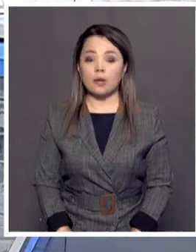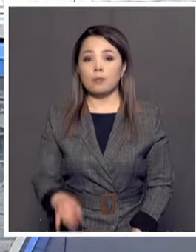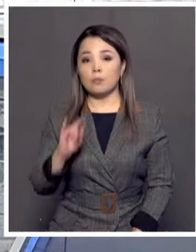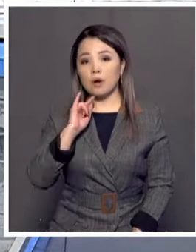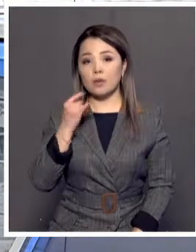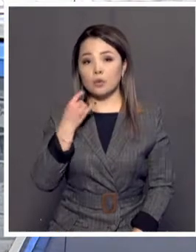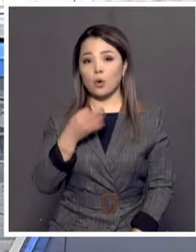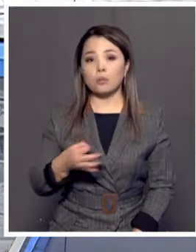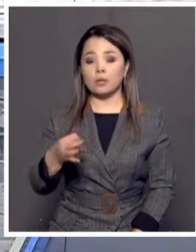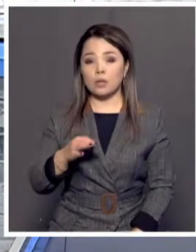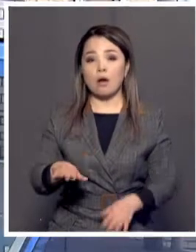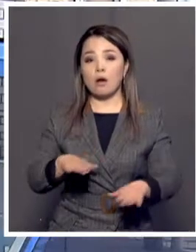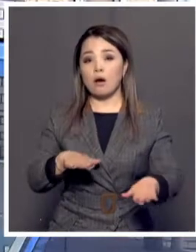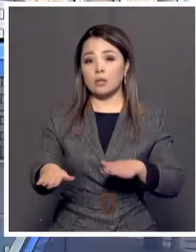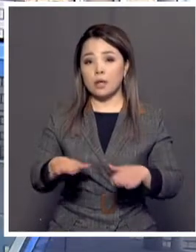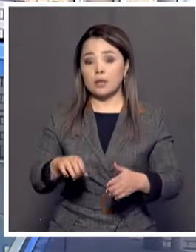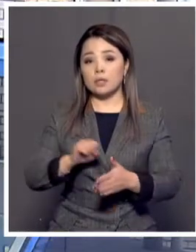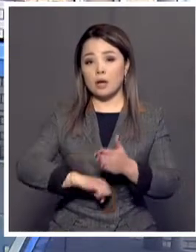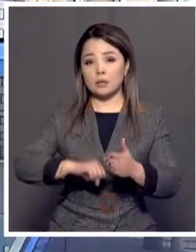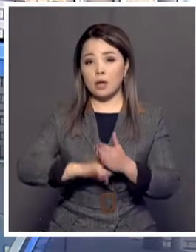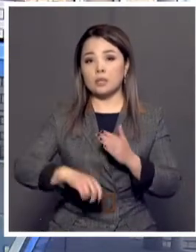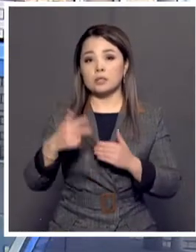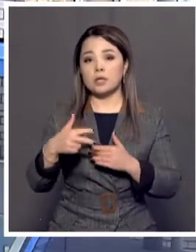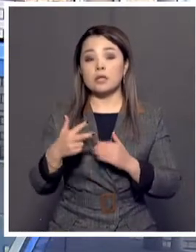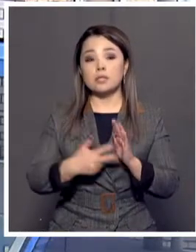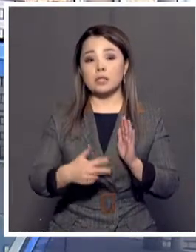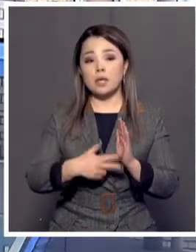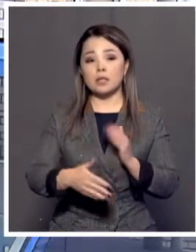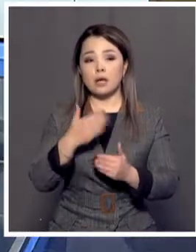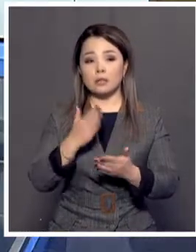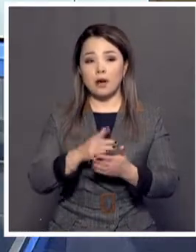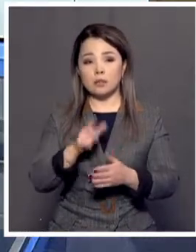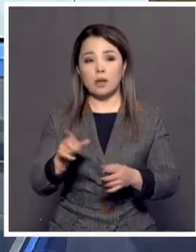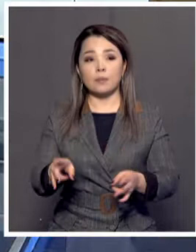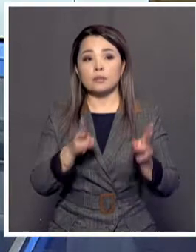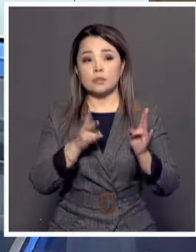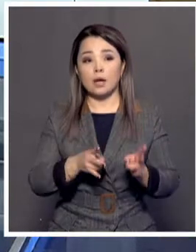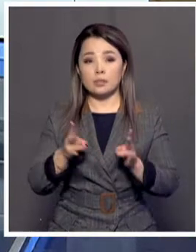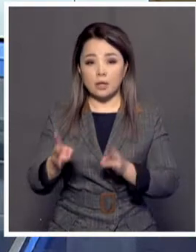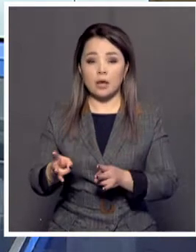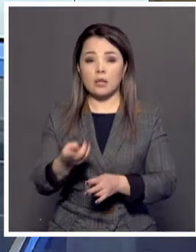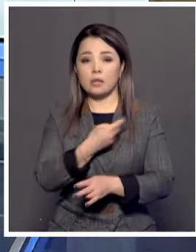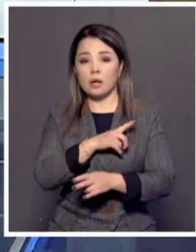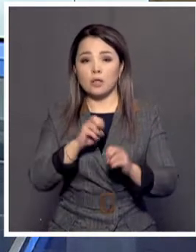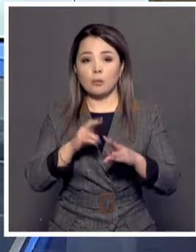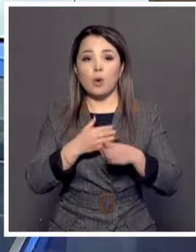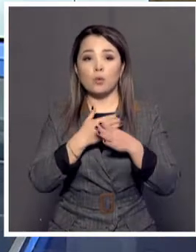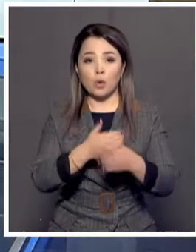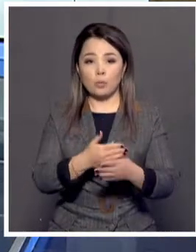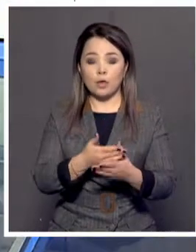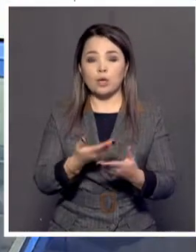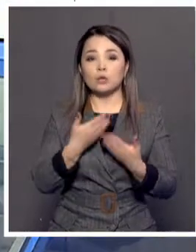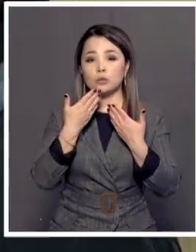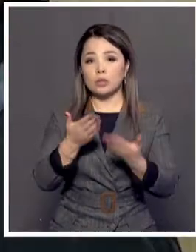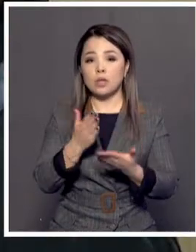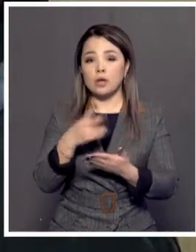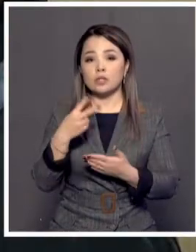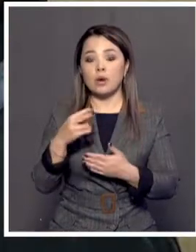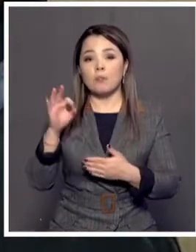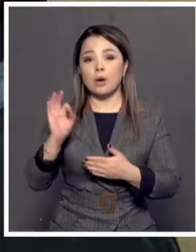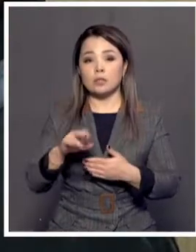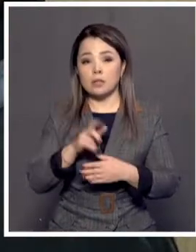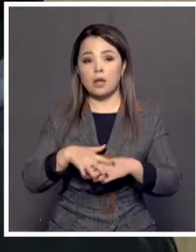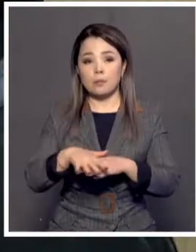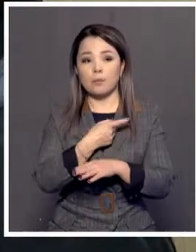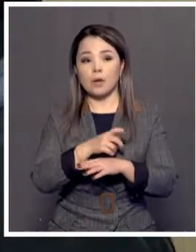Ал Павлодарда көк тайғақтың кесірінен 80-ге тарта адам жарақат алып, дәрігер көмегіне жүгінді, 20% ауруханаға жатқызылған. Қаланың коммуналдық